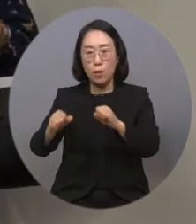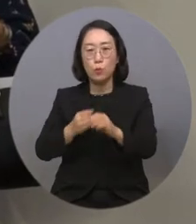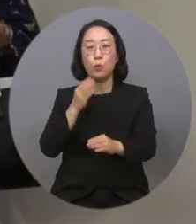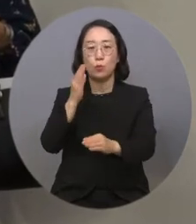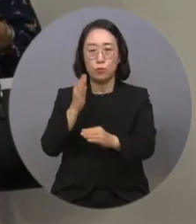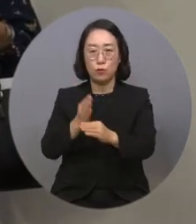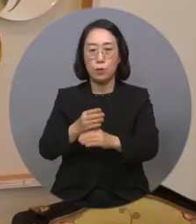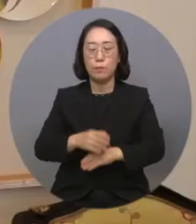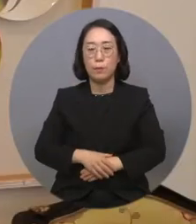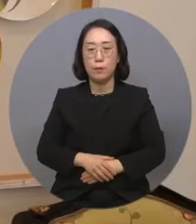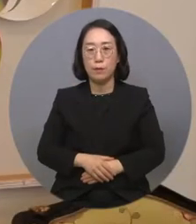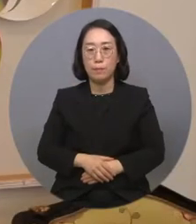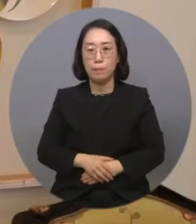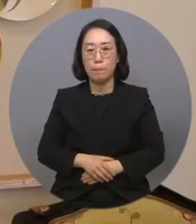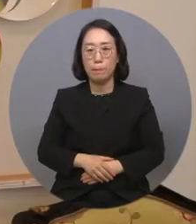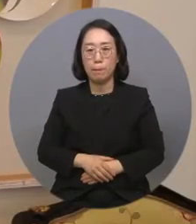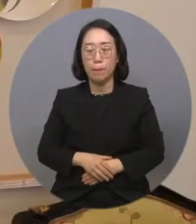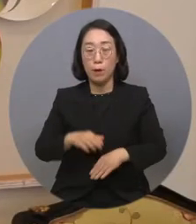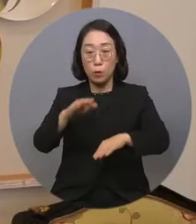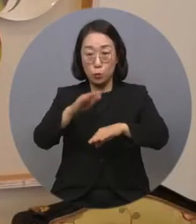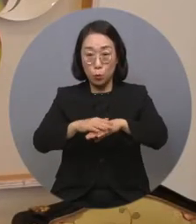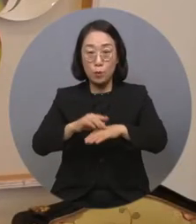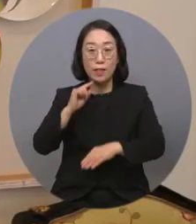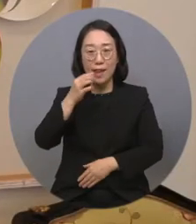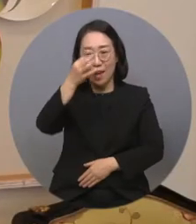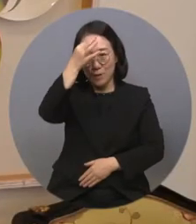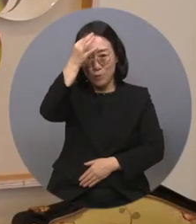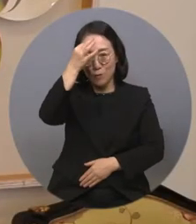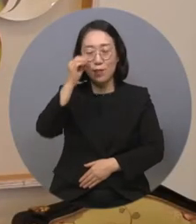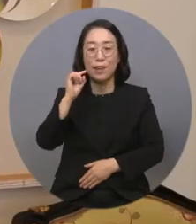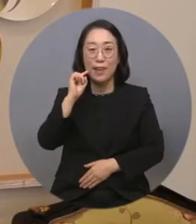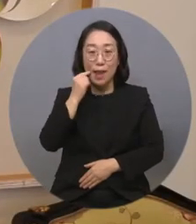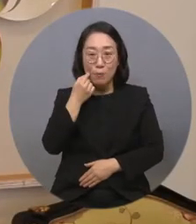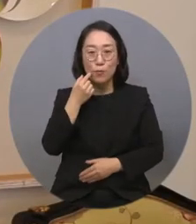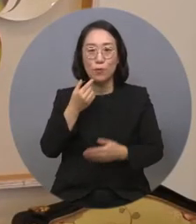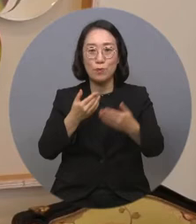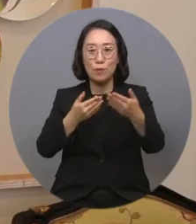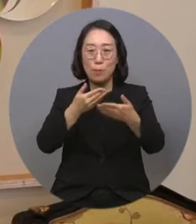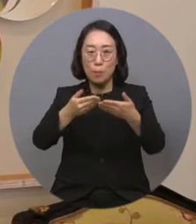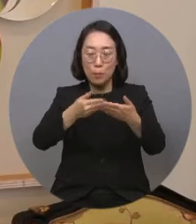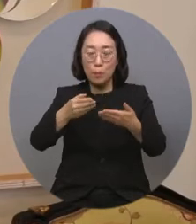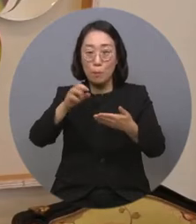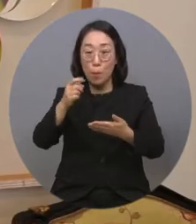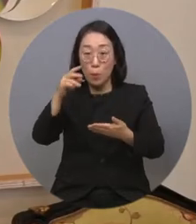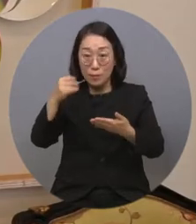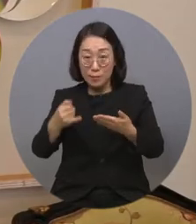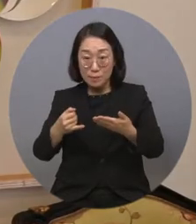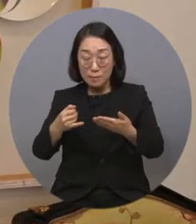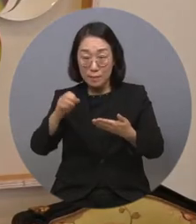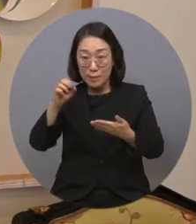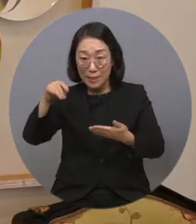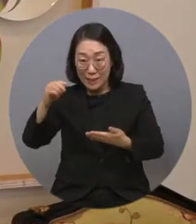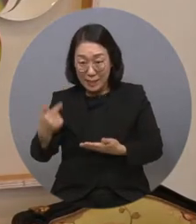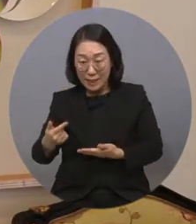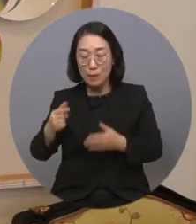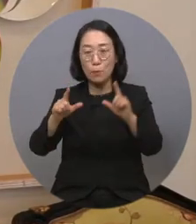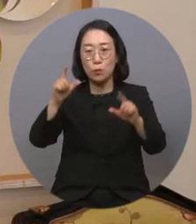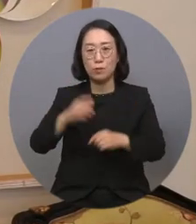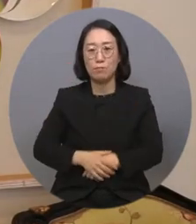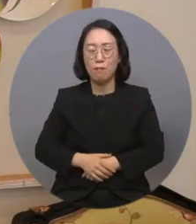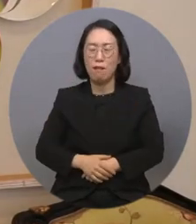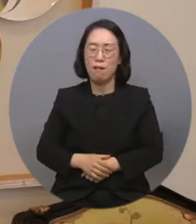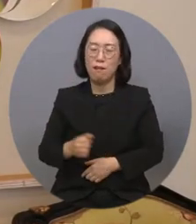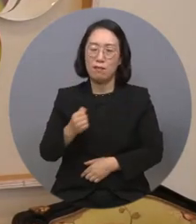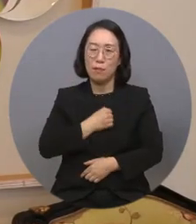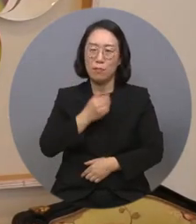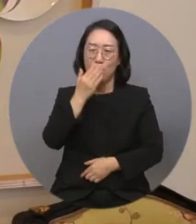해왔습니다. 손끝에서 예술을 꽃피우는 신지현 작가의 포슬린 아트를 통해 답답하고 무료한 일상